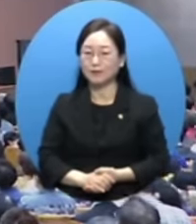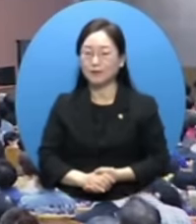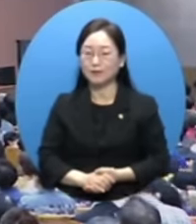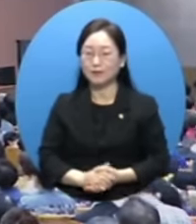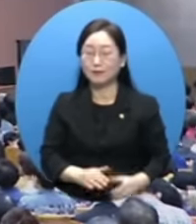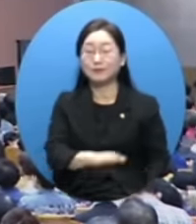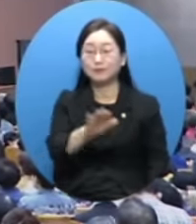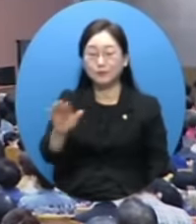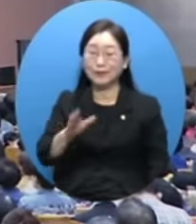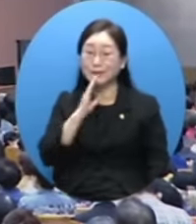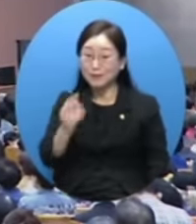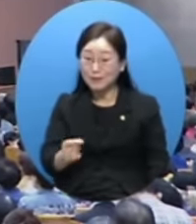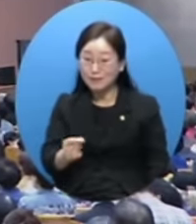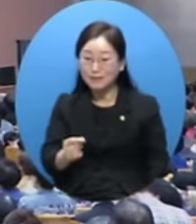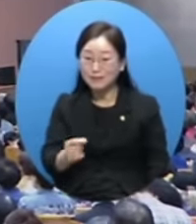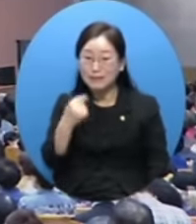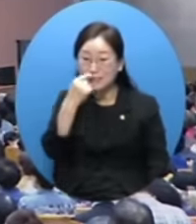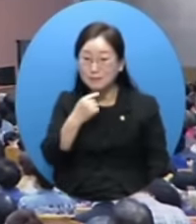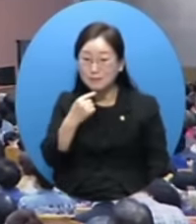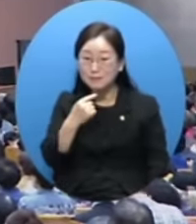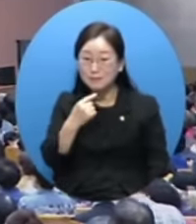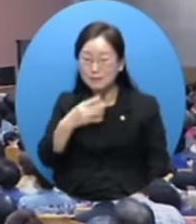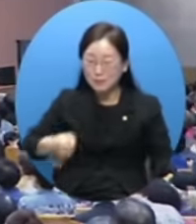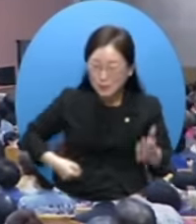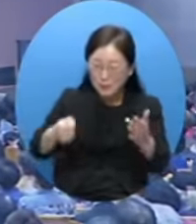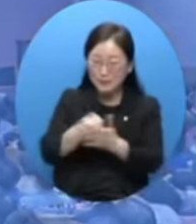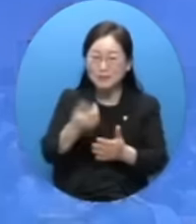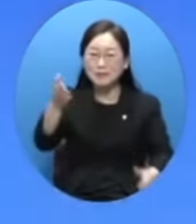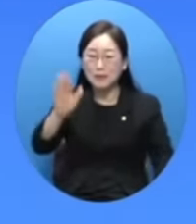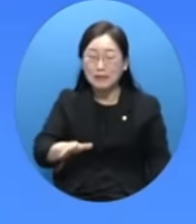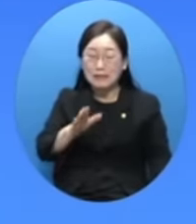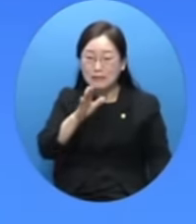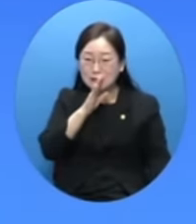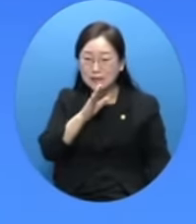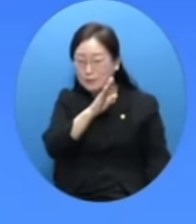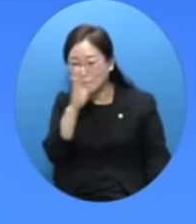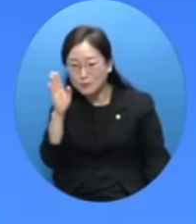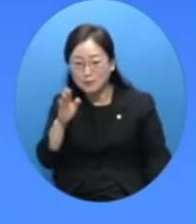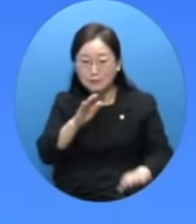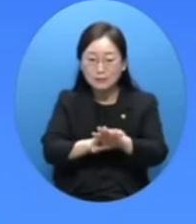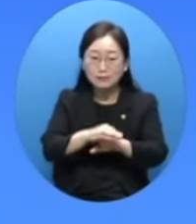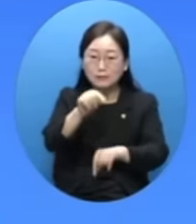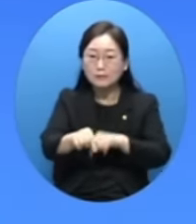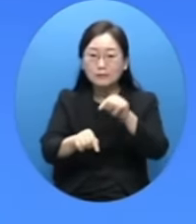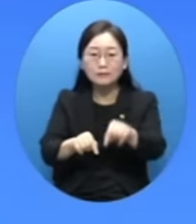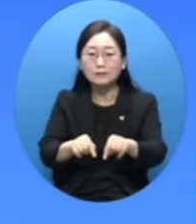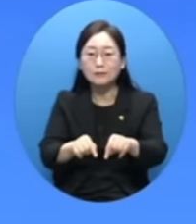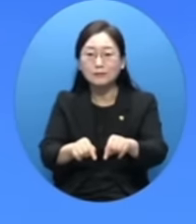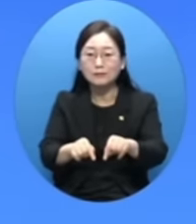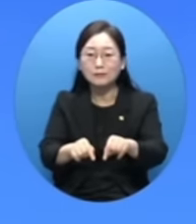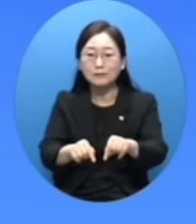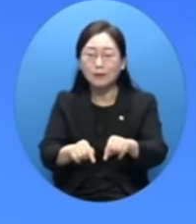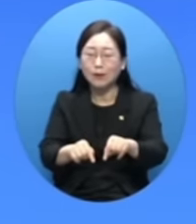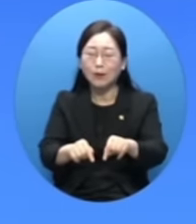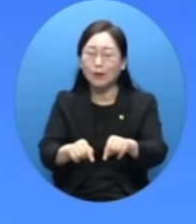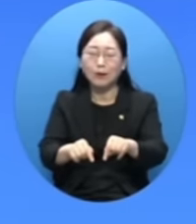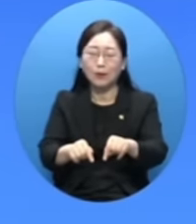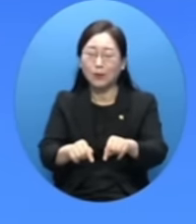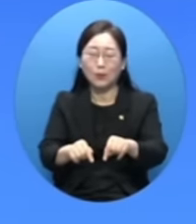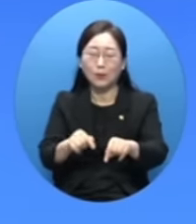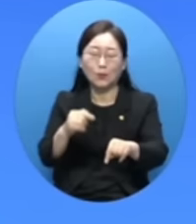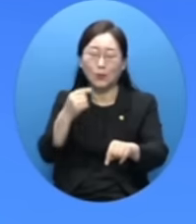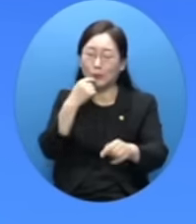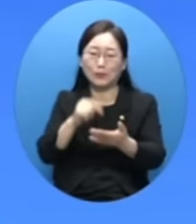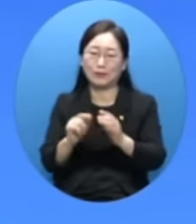우리가 아멘하고 그렇게 살아야 된다 결심하면서도 실제로 내 앞에 그런 일이 닥쳤을 때 행하기는 참